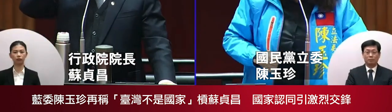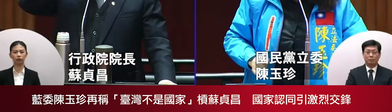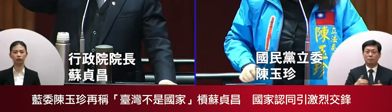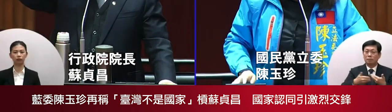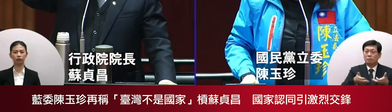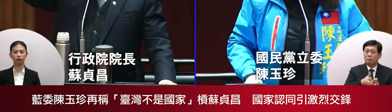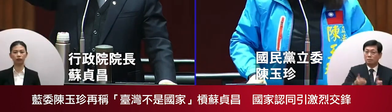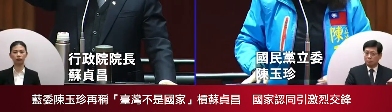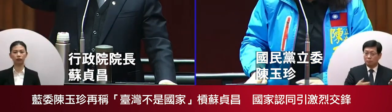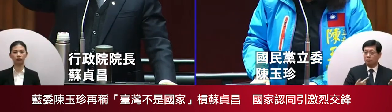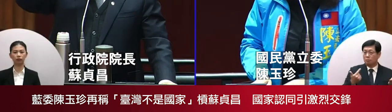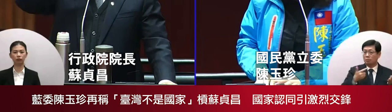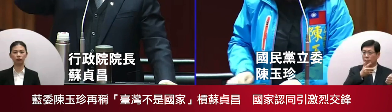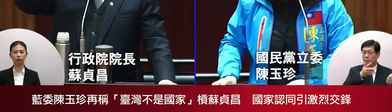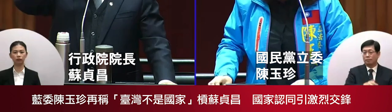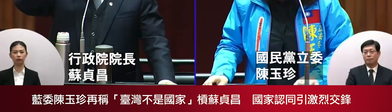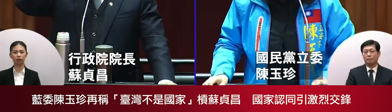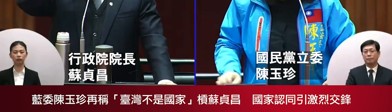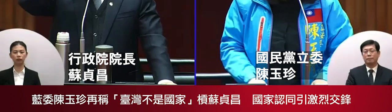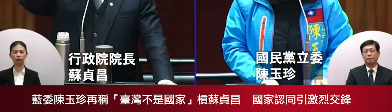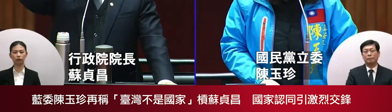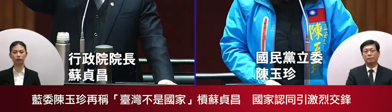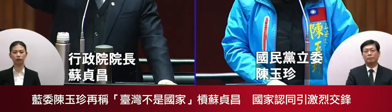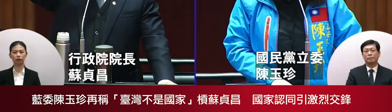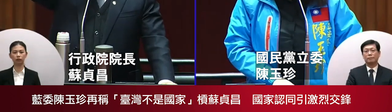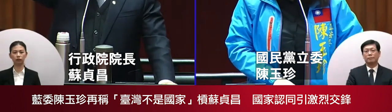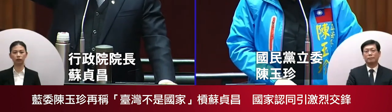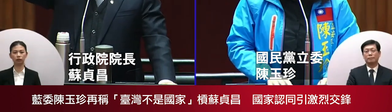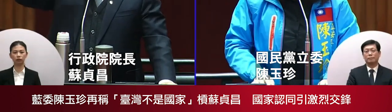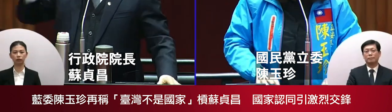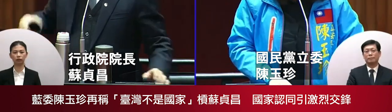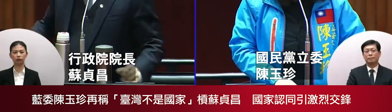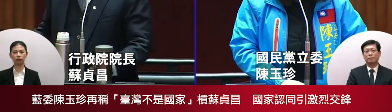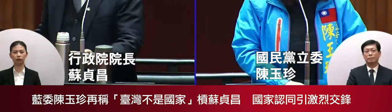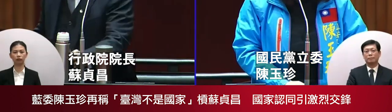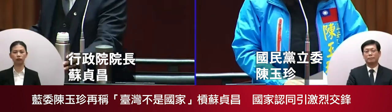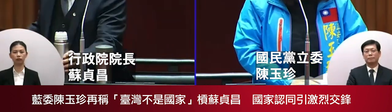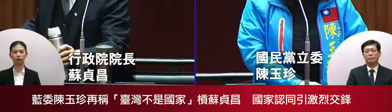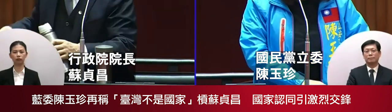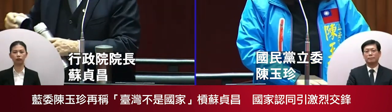个交通部长，我要赶快再讲一个交通部的事情。那个